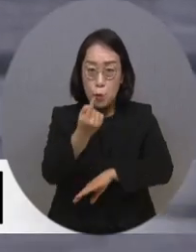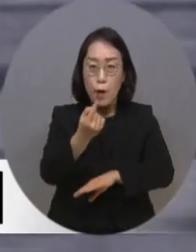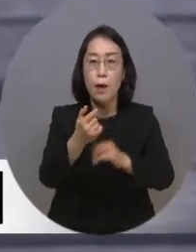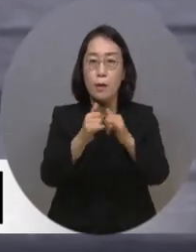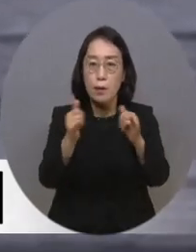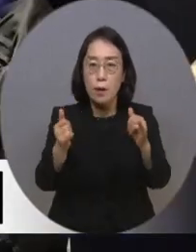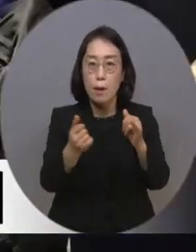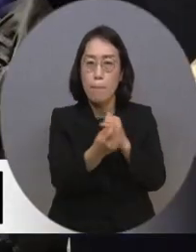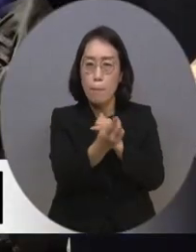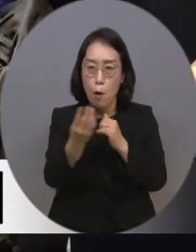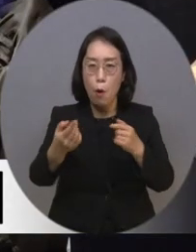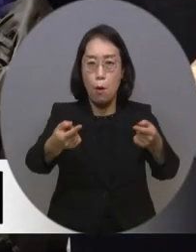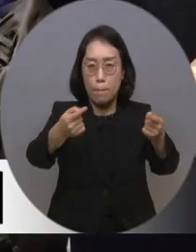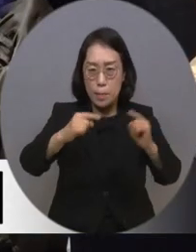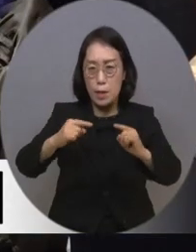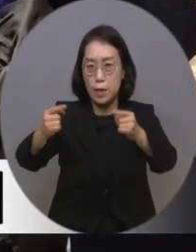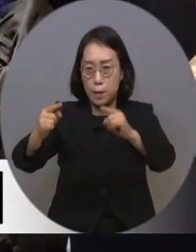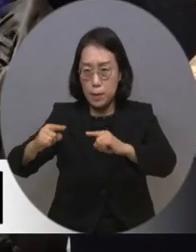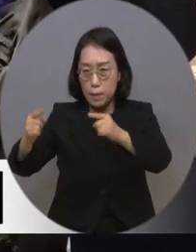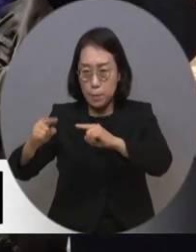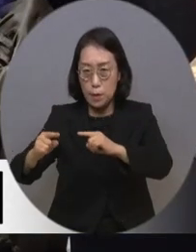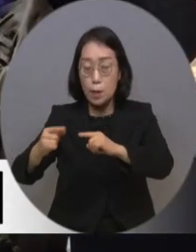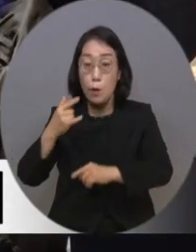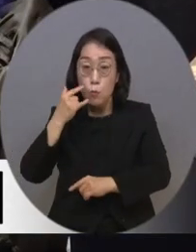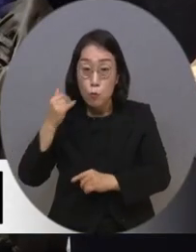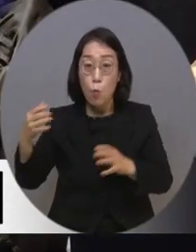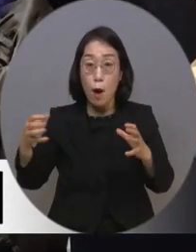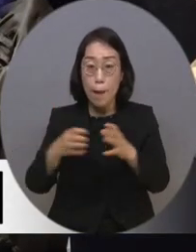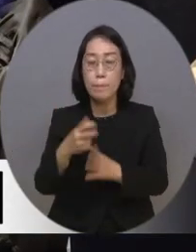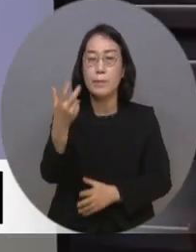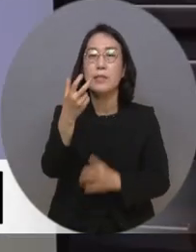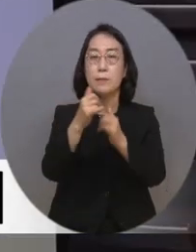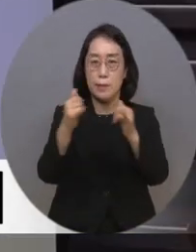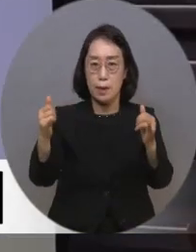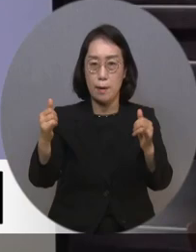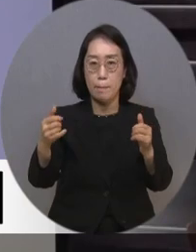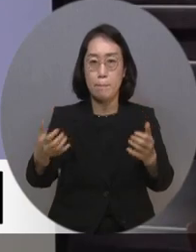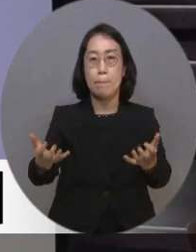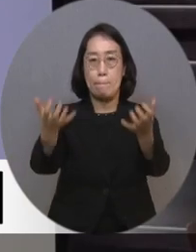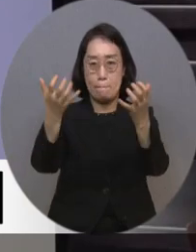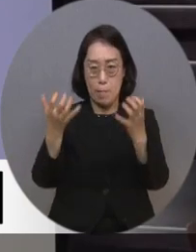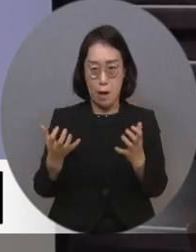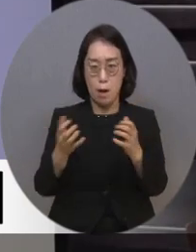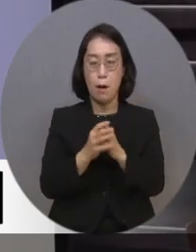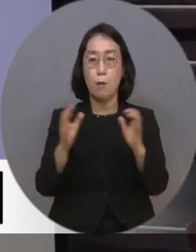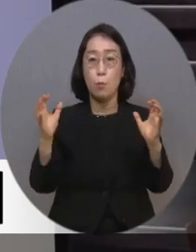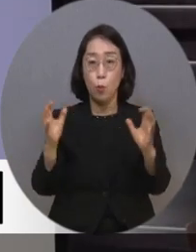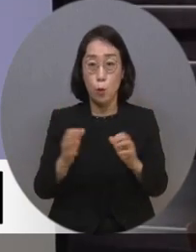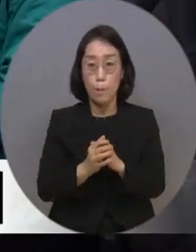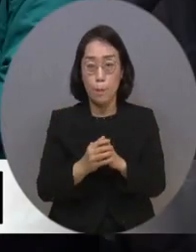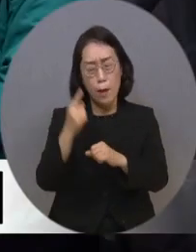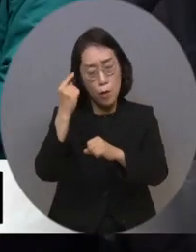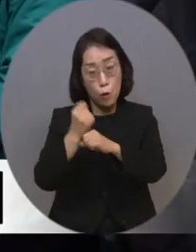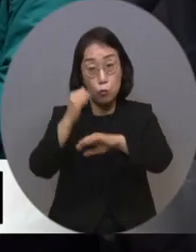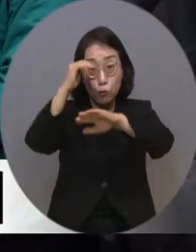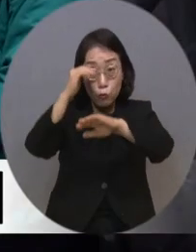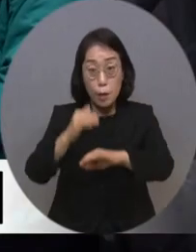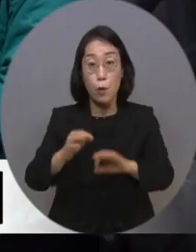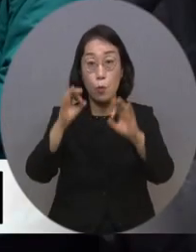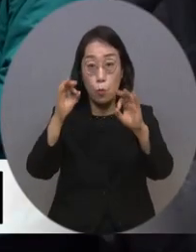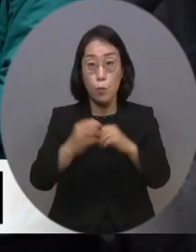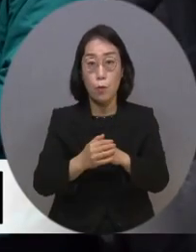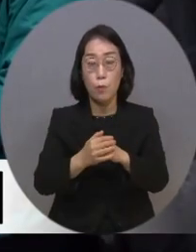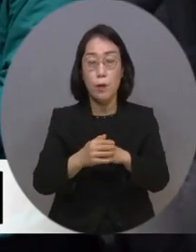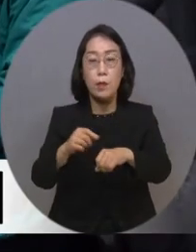장학사, 특수교육교사, 학부모 등 70여 명이 참석했습니다. 건양대 연구진이 작성한